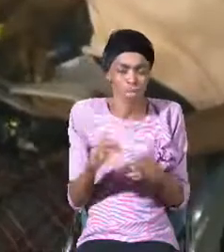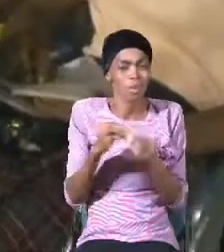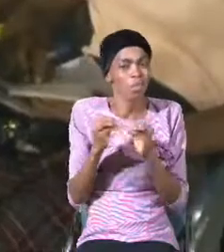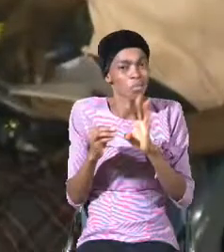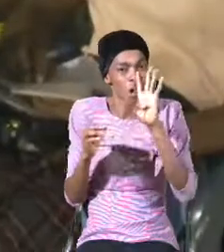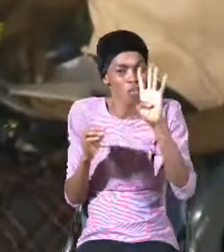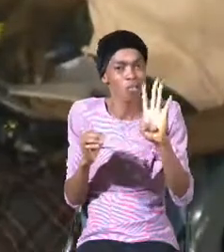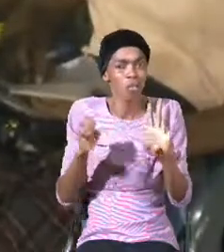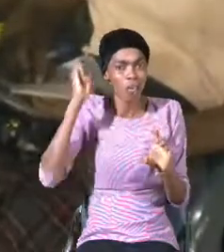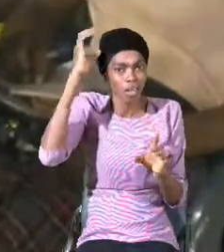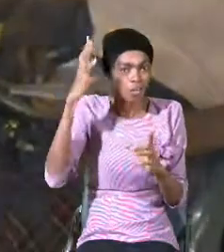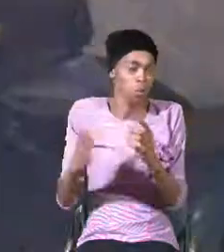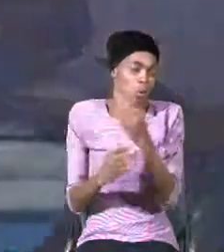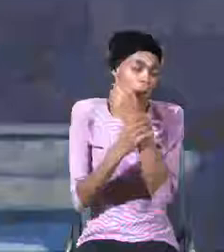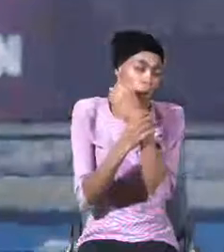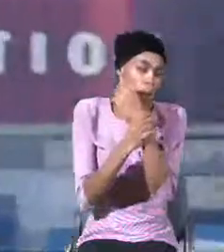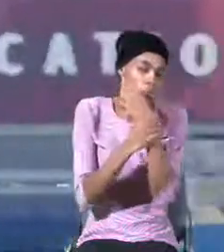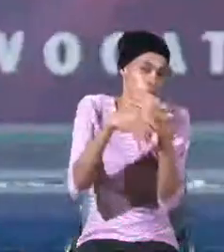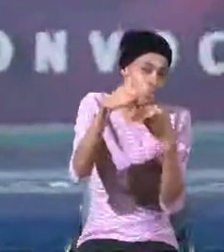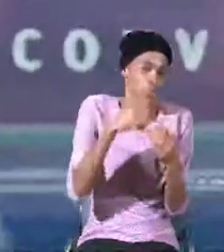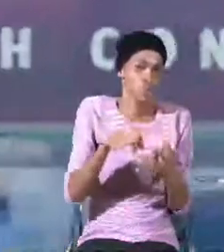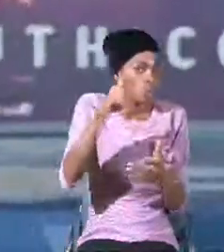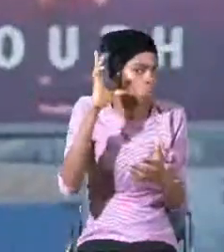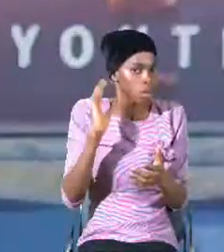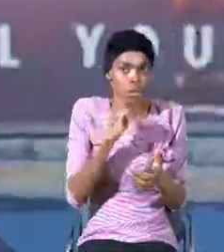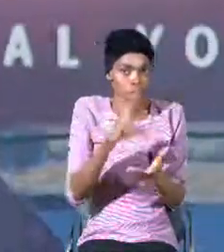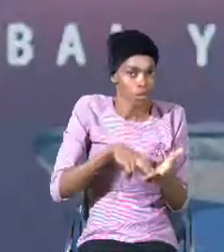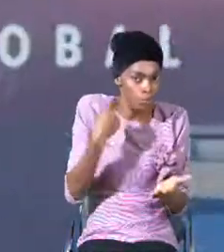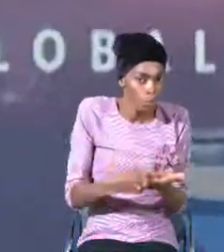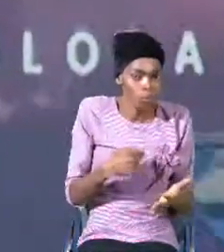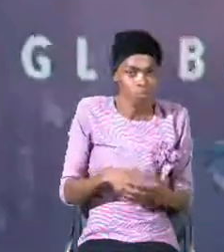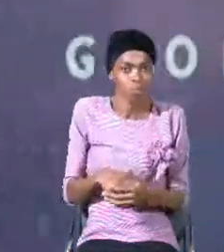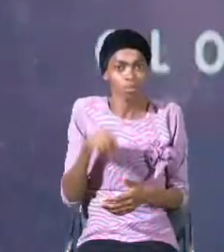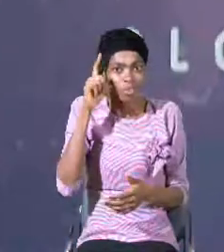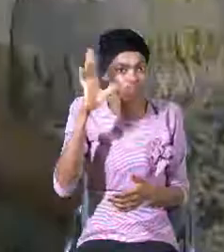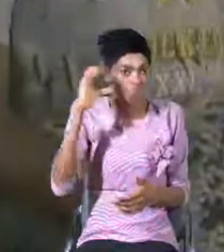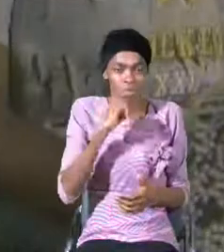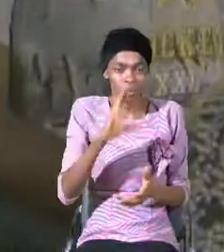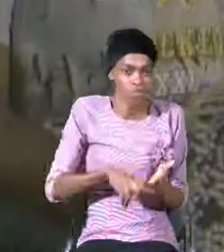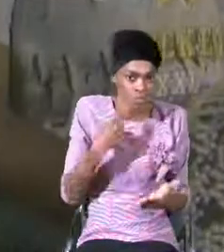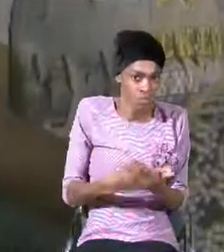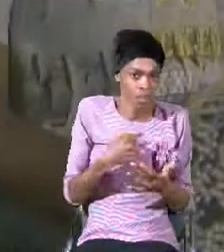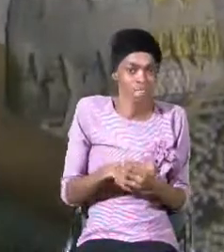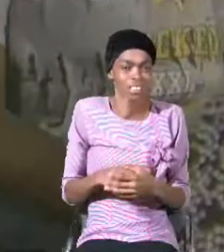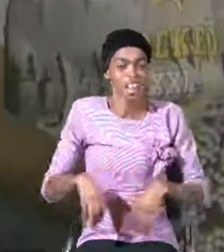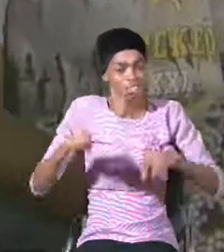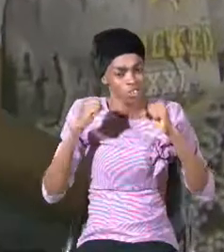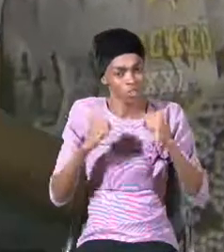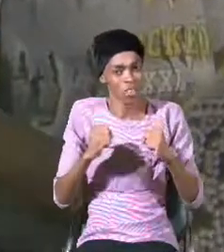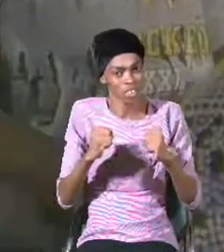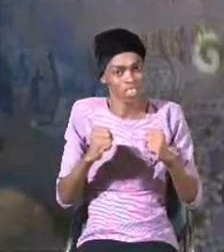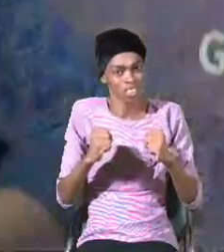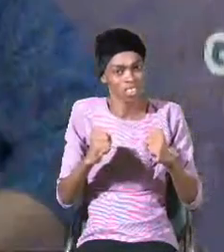Quatrièmement, il te tiendra par la main. Tu ne tomberas pas. Tu ne tomberas pas. La